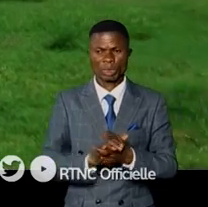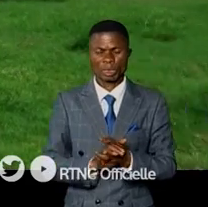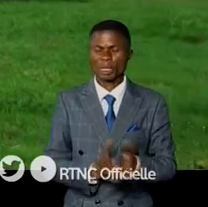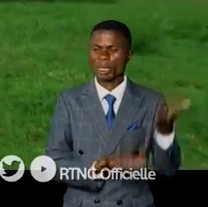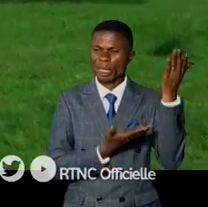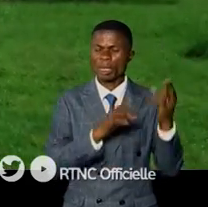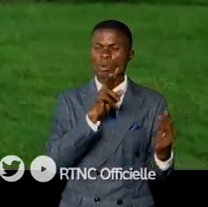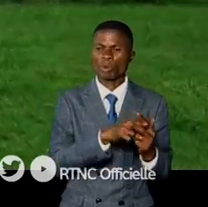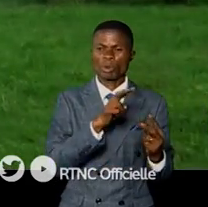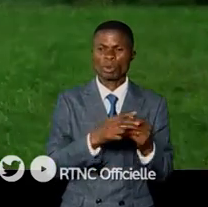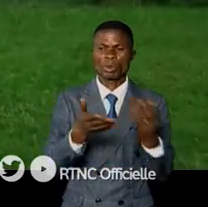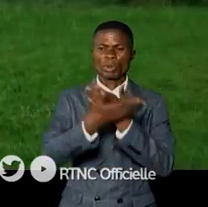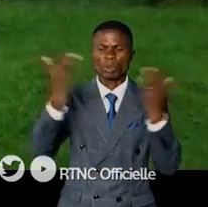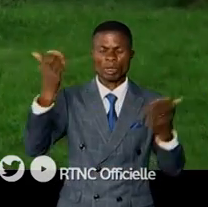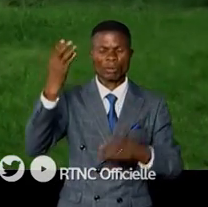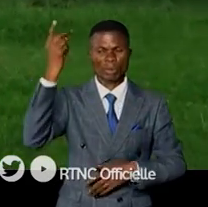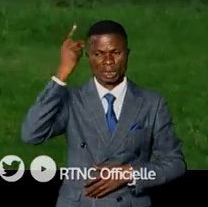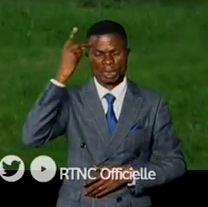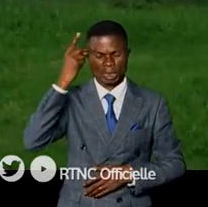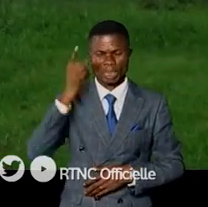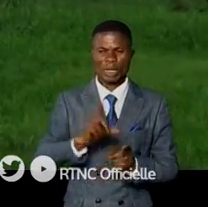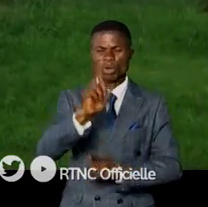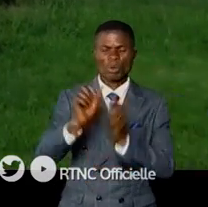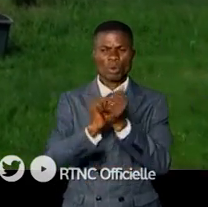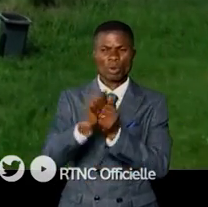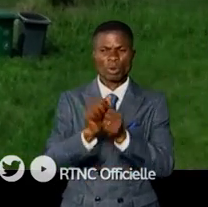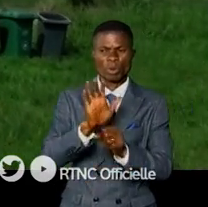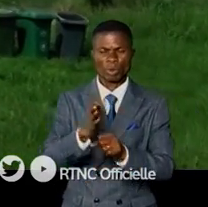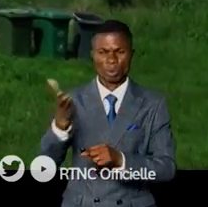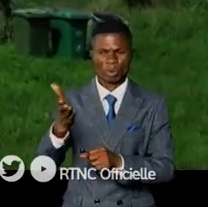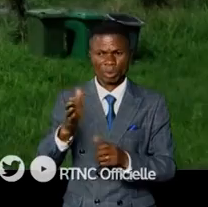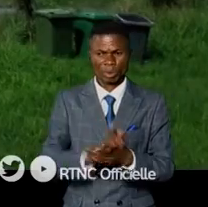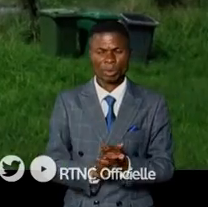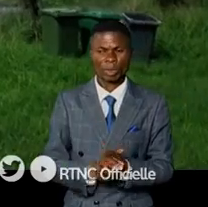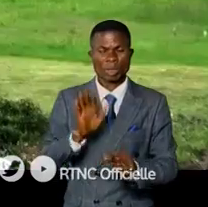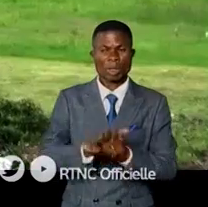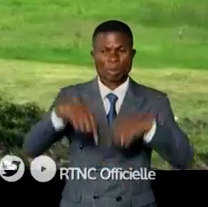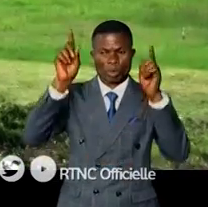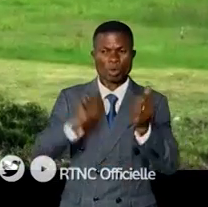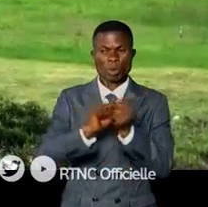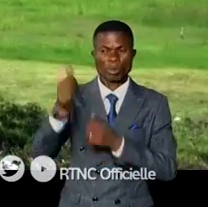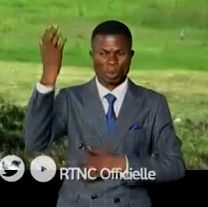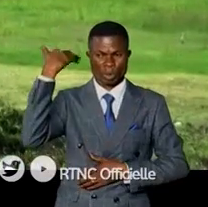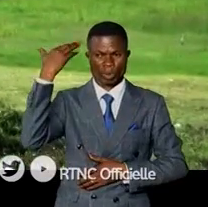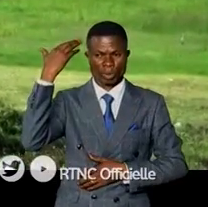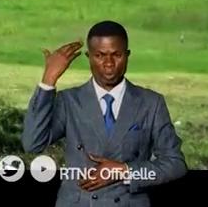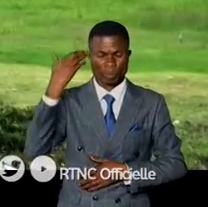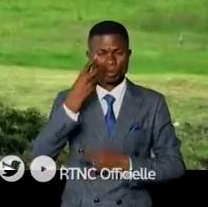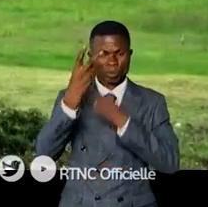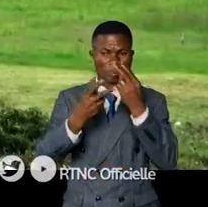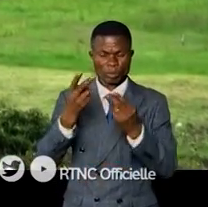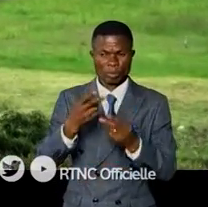important réservoir de la biodiversité et de l'écosystème. Une étude très détaillée commandée par le gouvernement a été effectuée